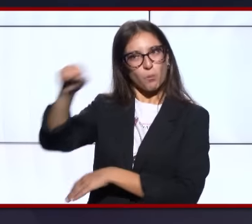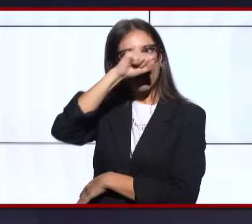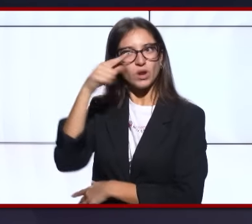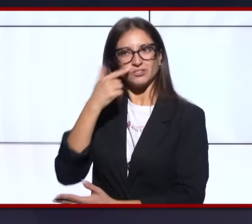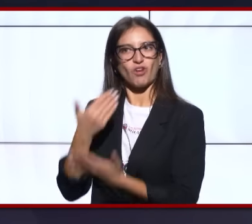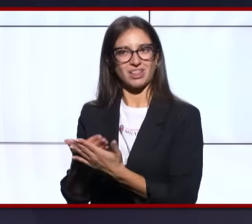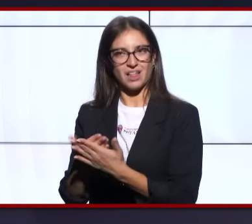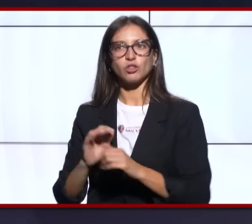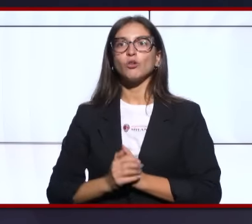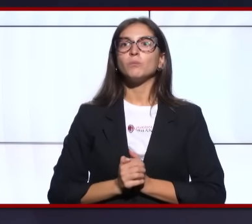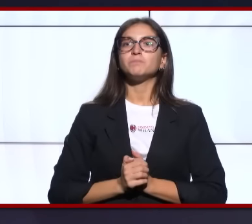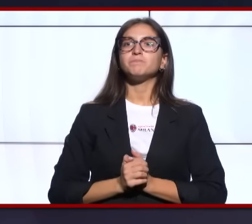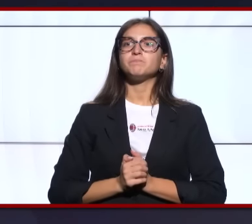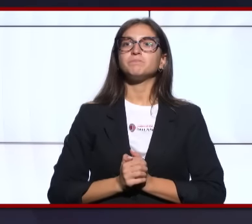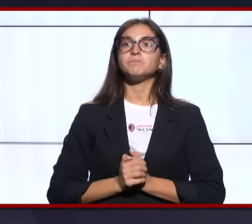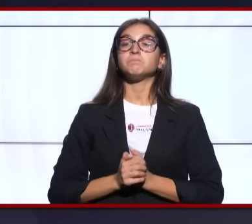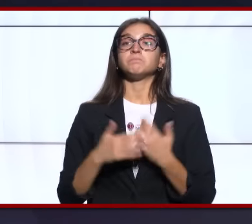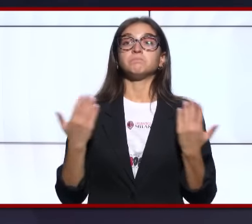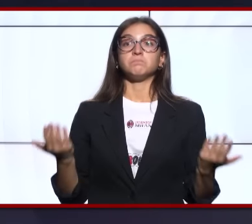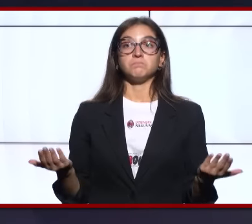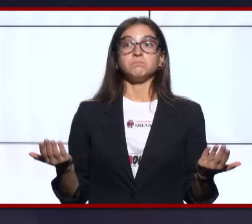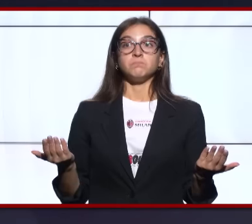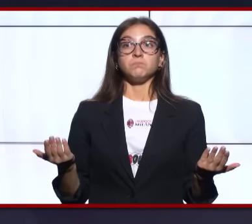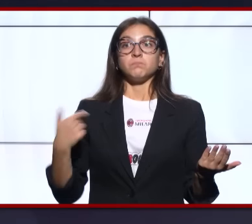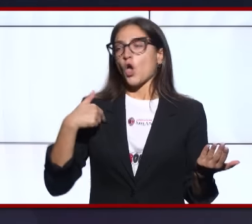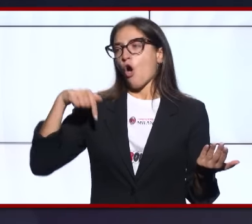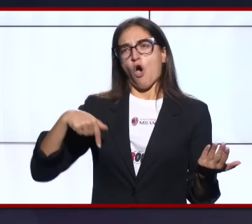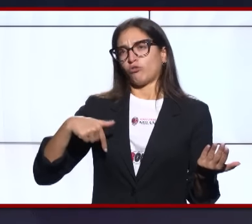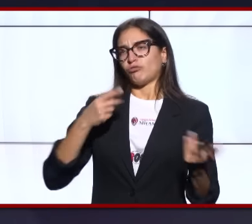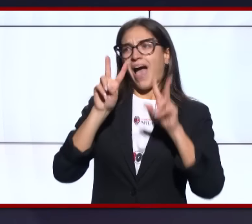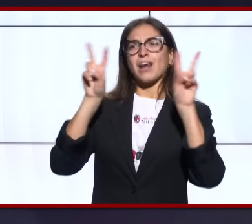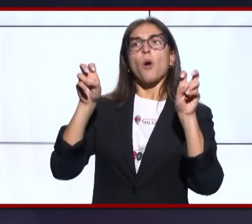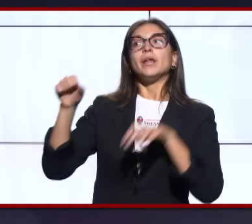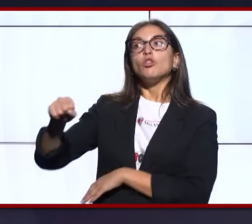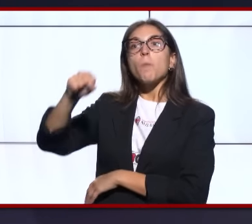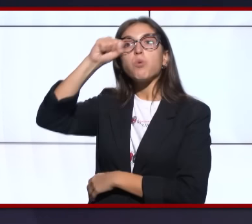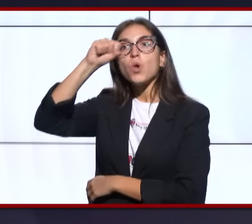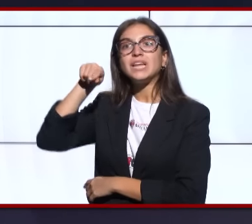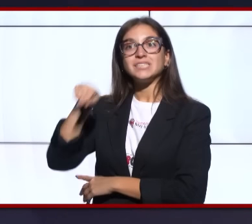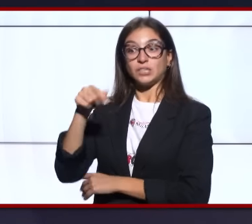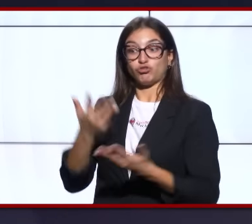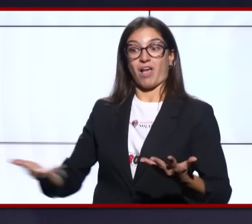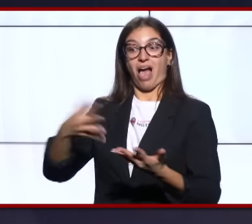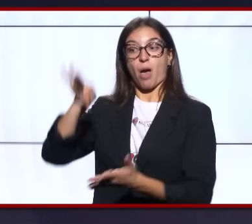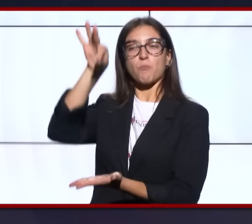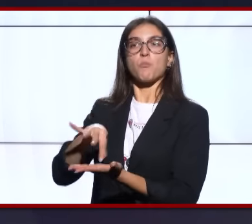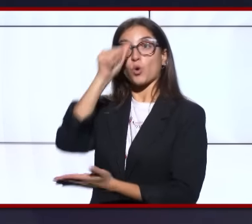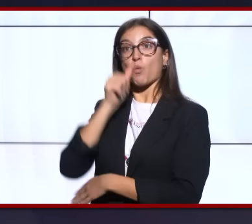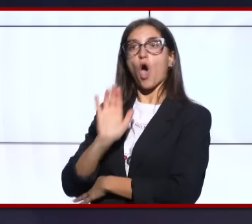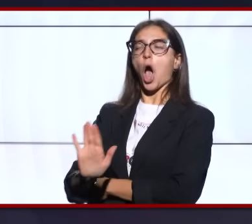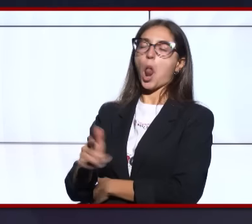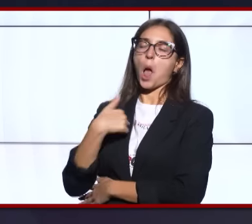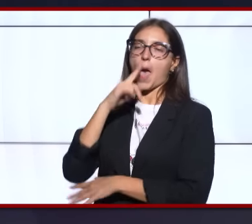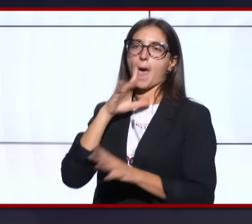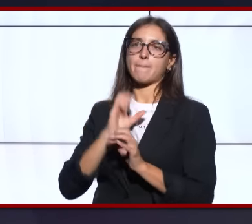di questa Eh oggi non voglio non voglio parlare in generale Voi sapete che mi